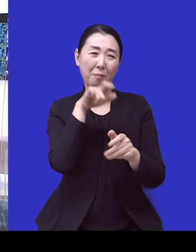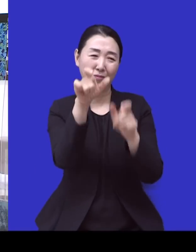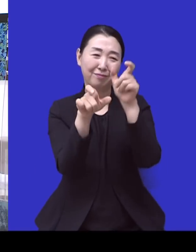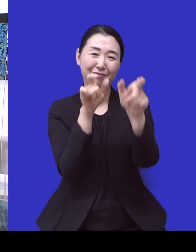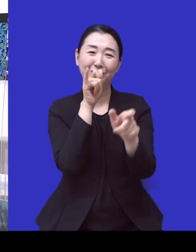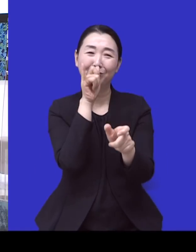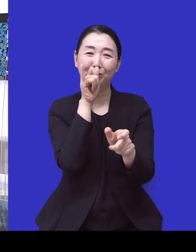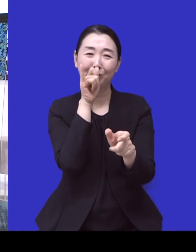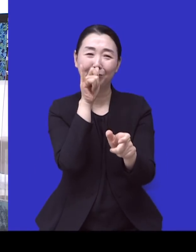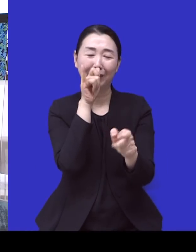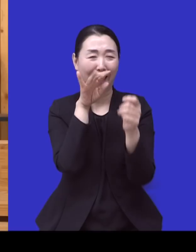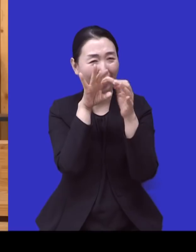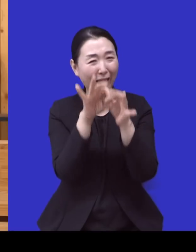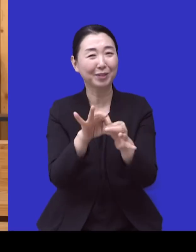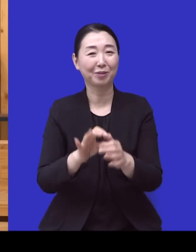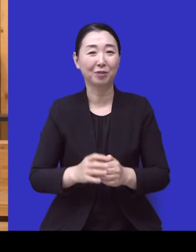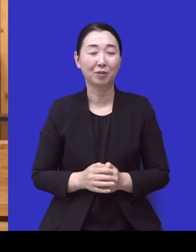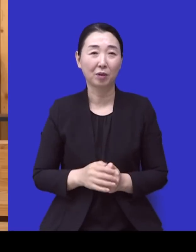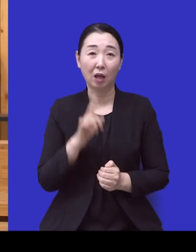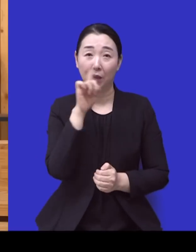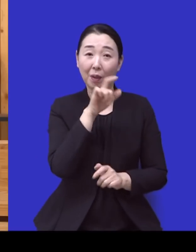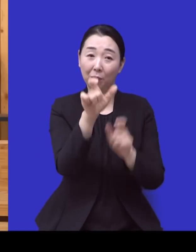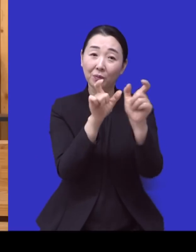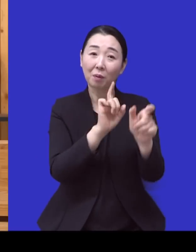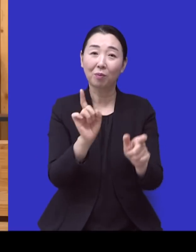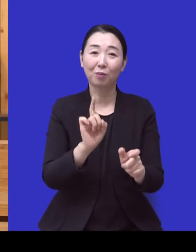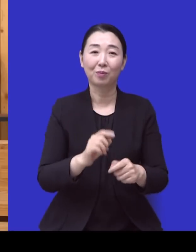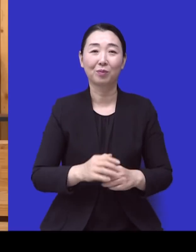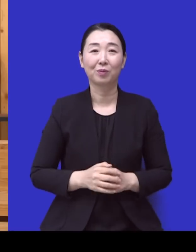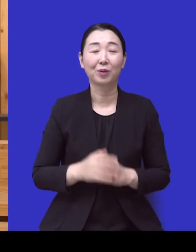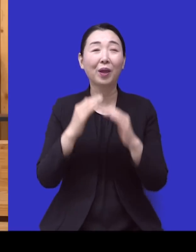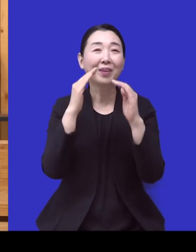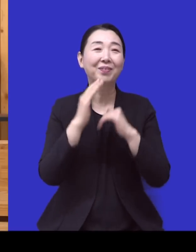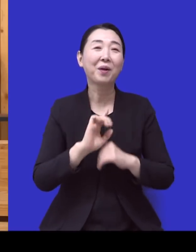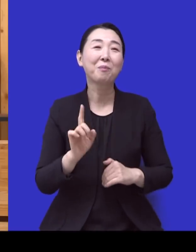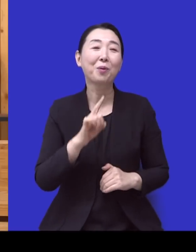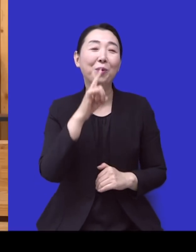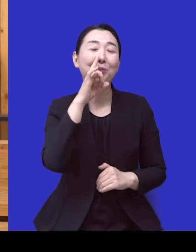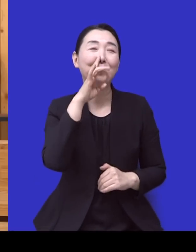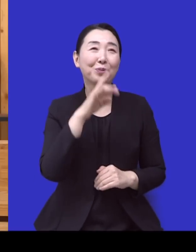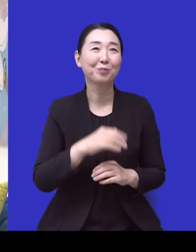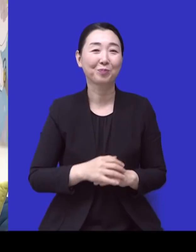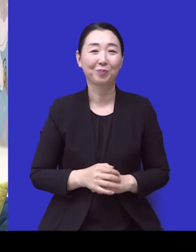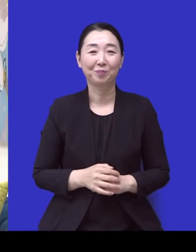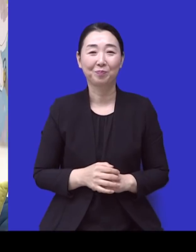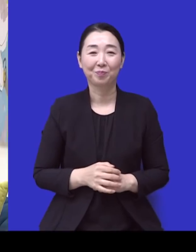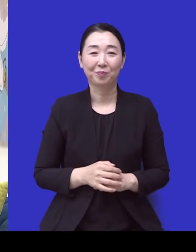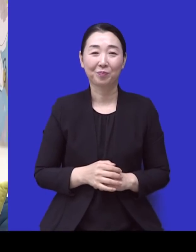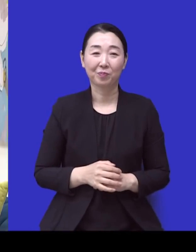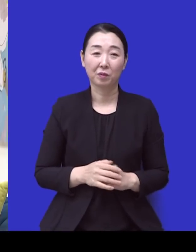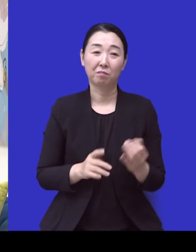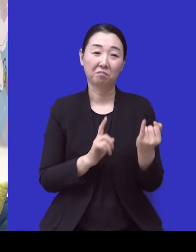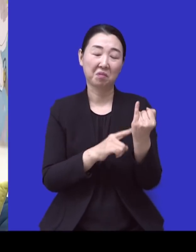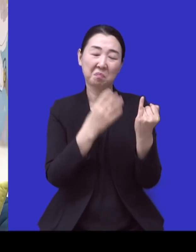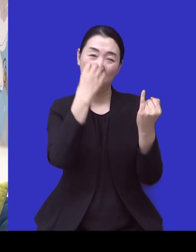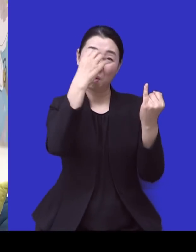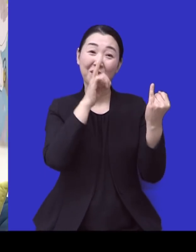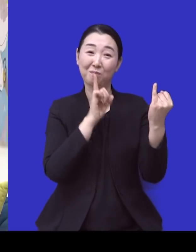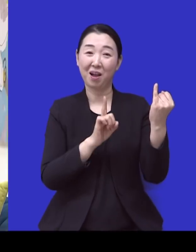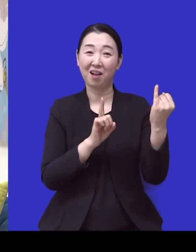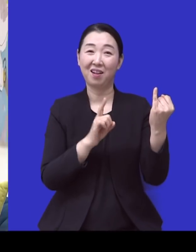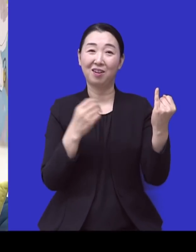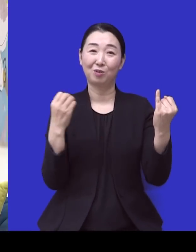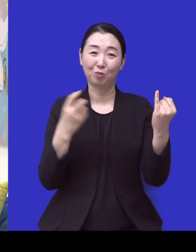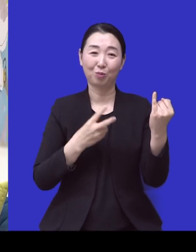한 분이 계셨어요. 무슨 악플을 달아요? 그러니까 대략 네, 뭐 예를 들면 뭘 지적하는 거예요? 네, K가 좀